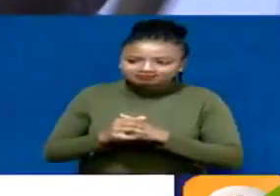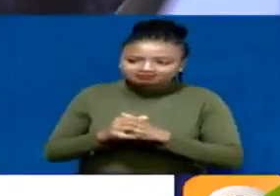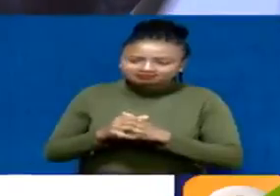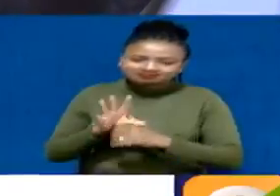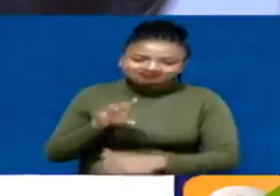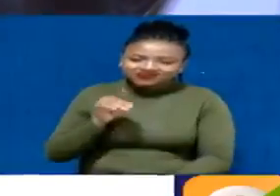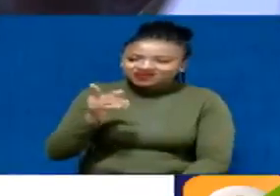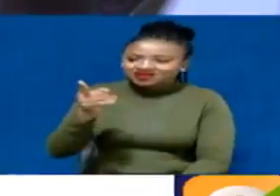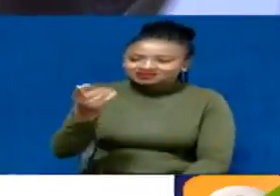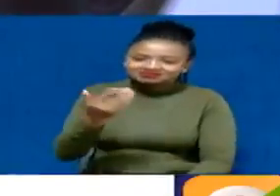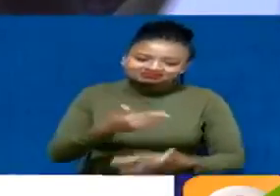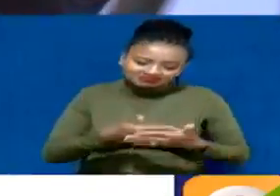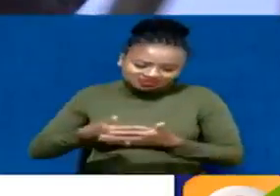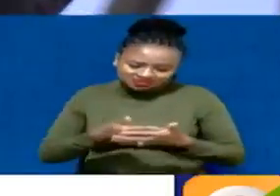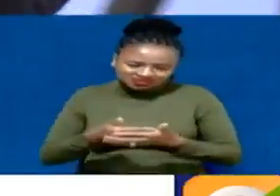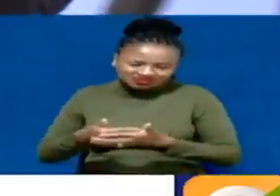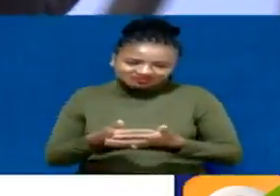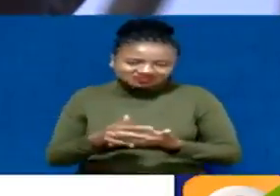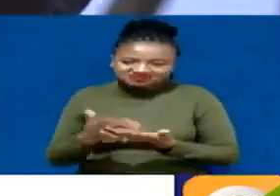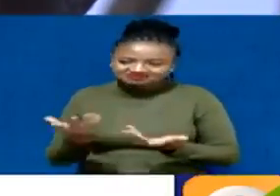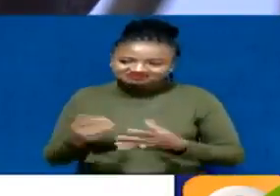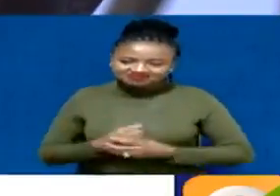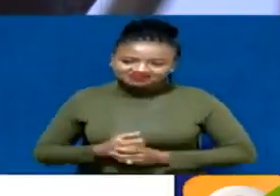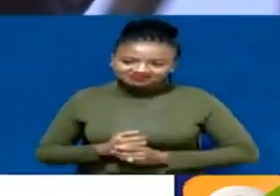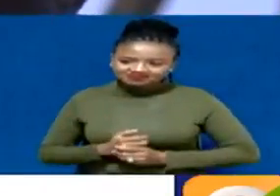kama huyo mtoto hata